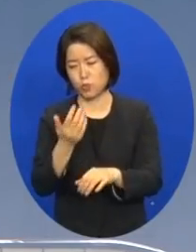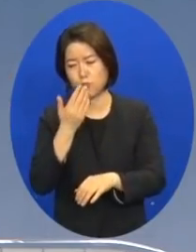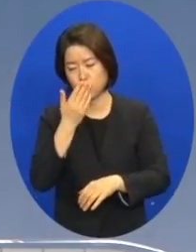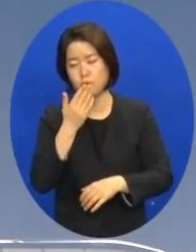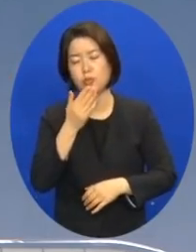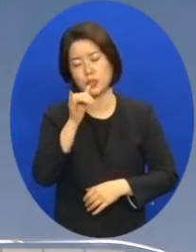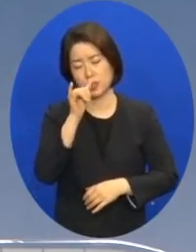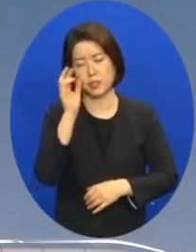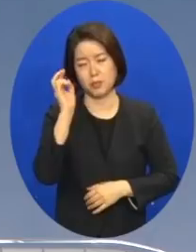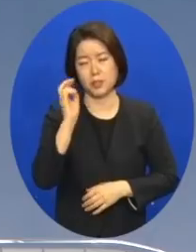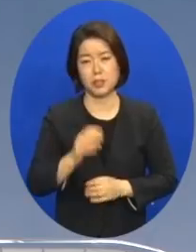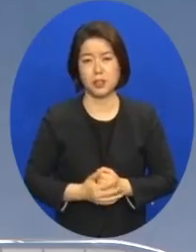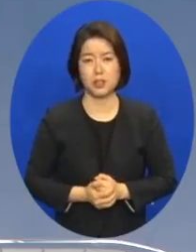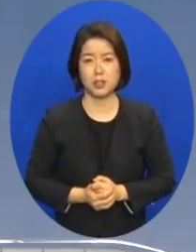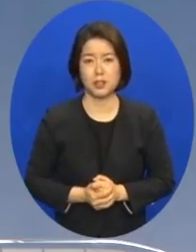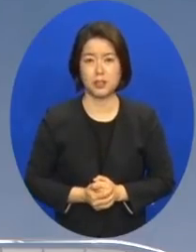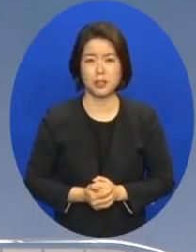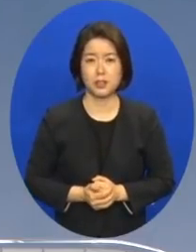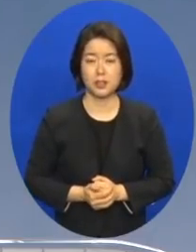한다는 겁니다.